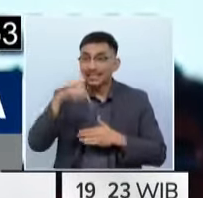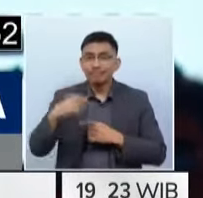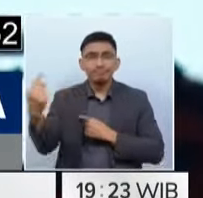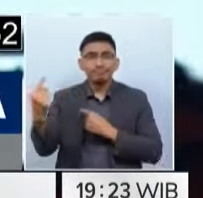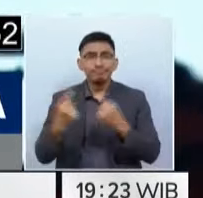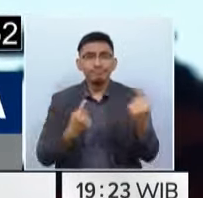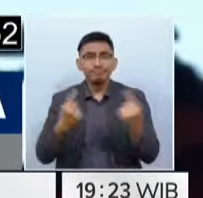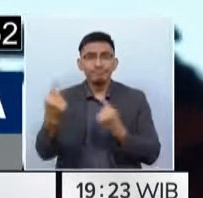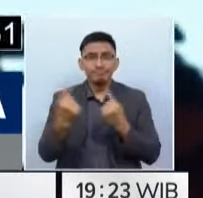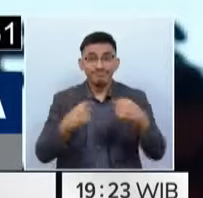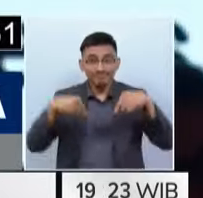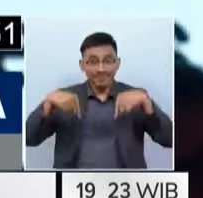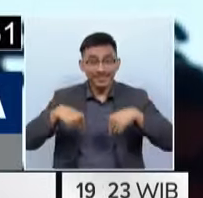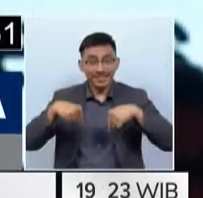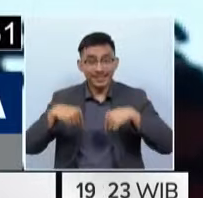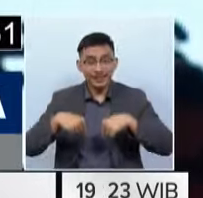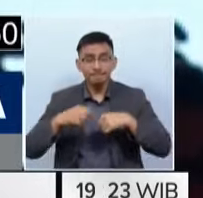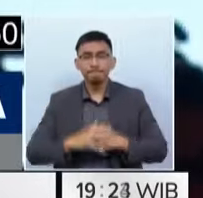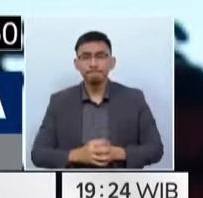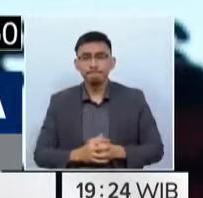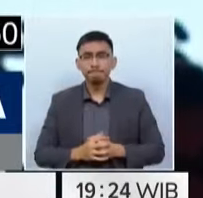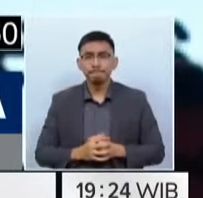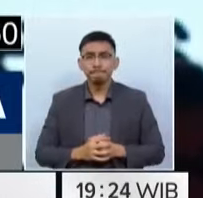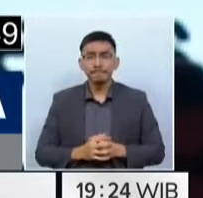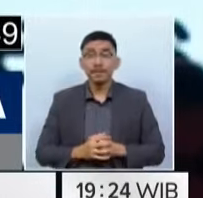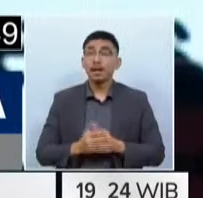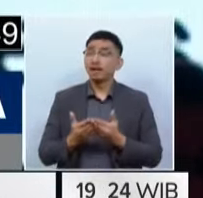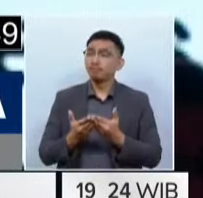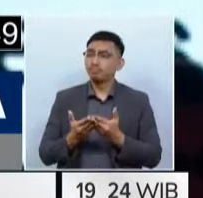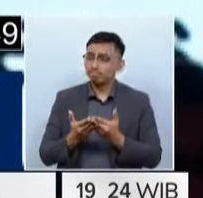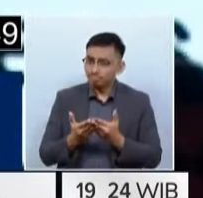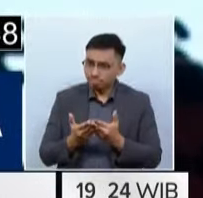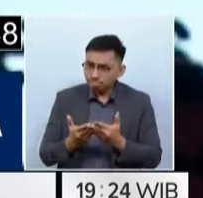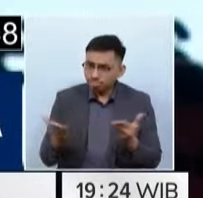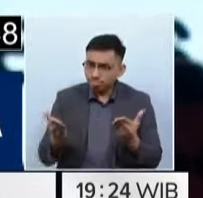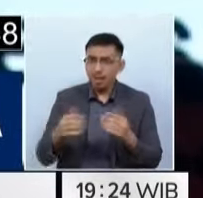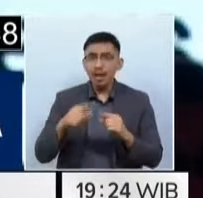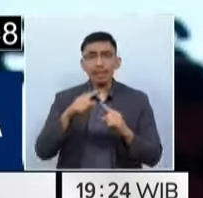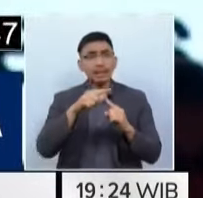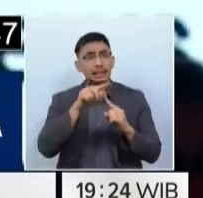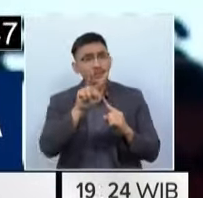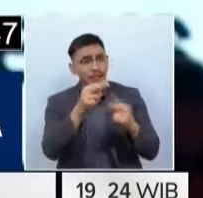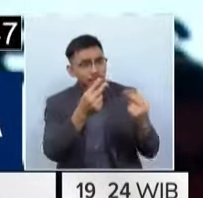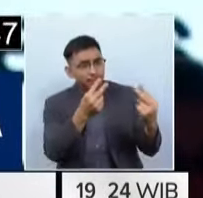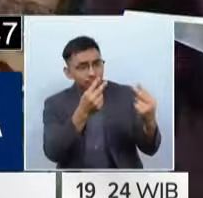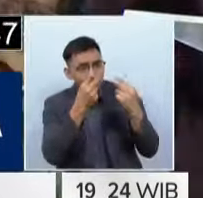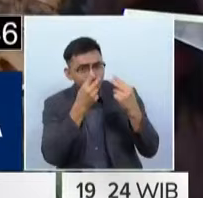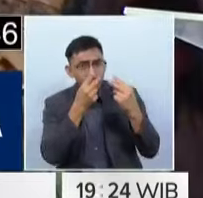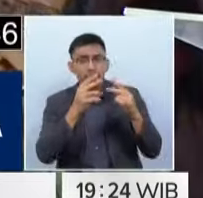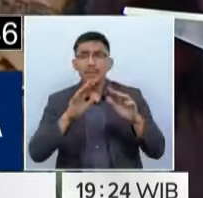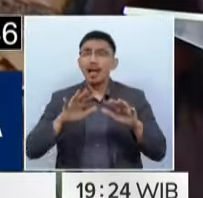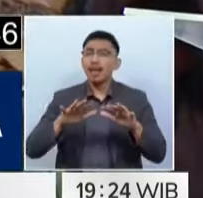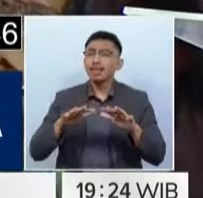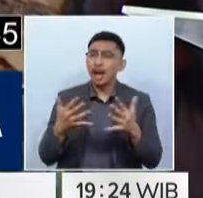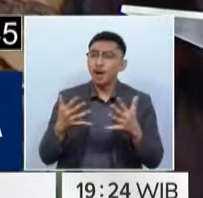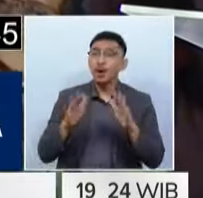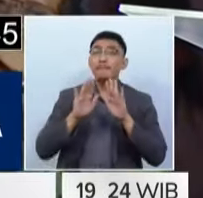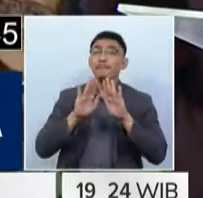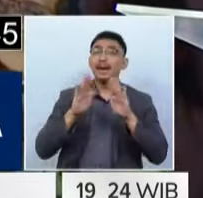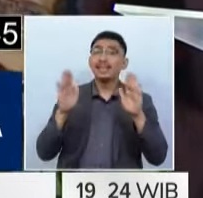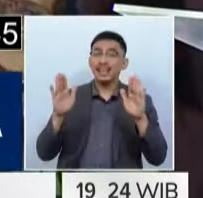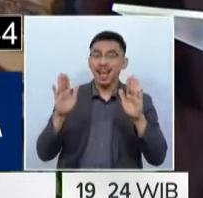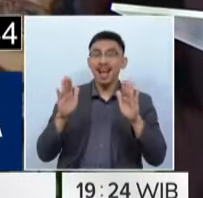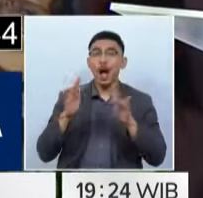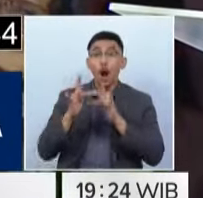tentu saja yang menyaksikan melalui tayangan televisi atau streaming kami